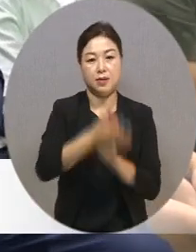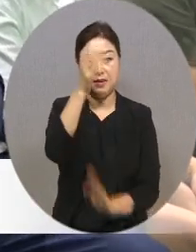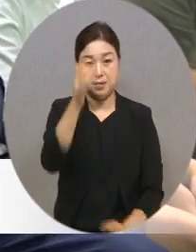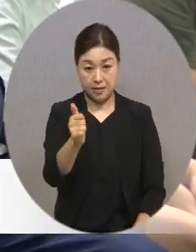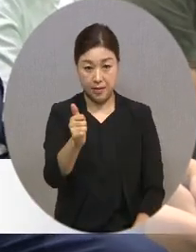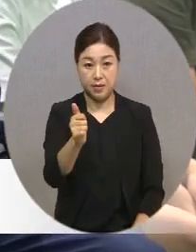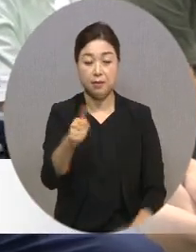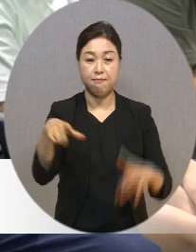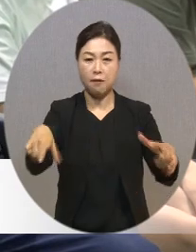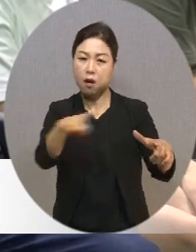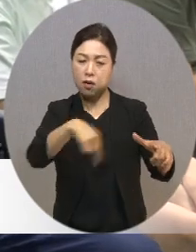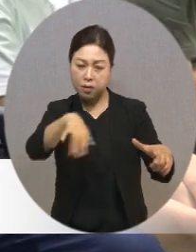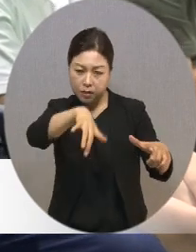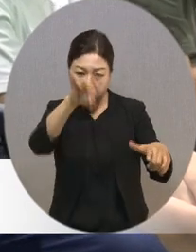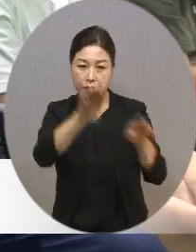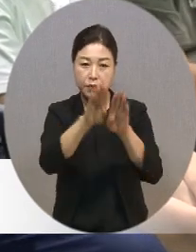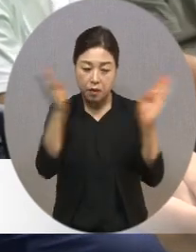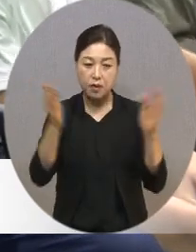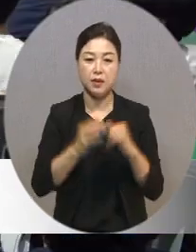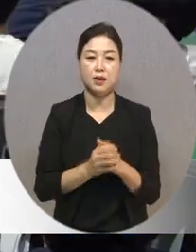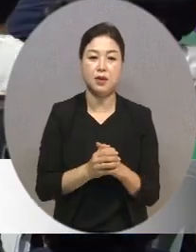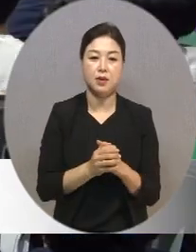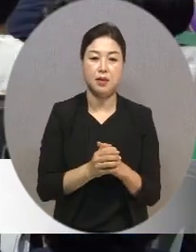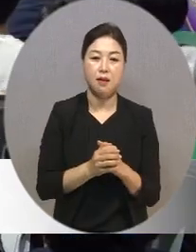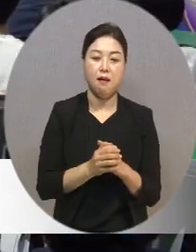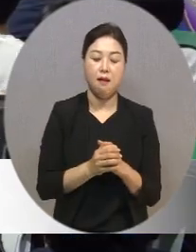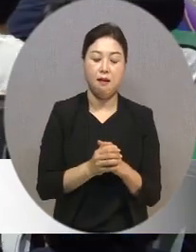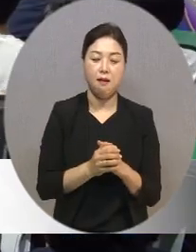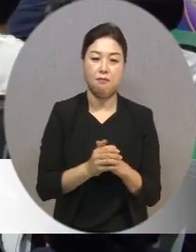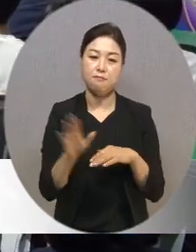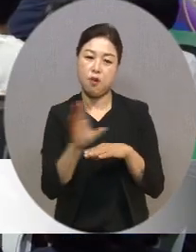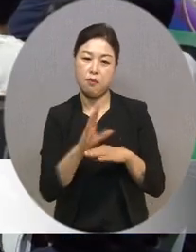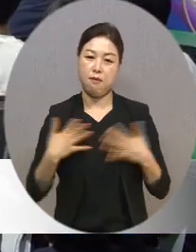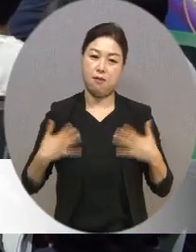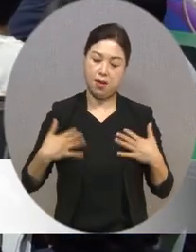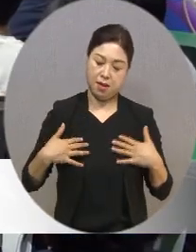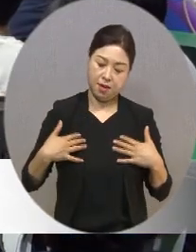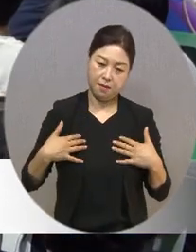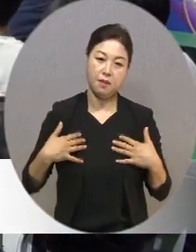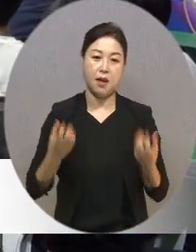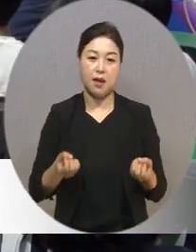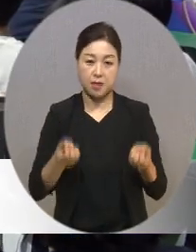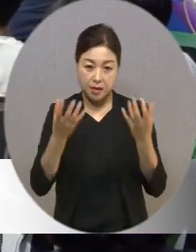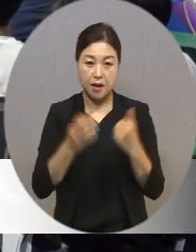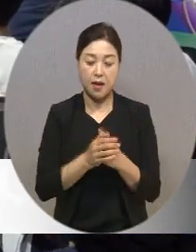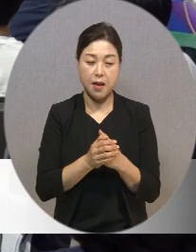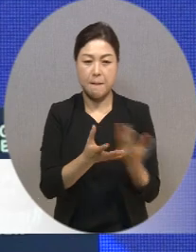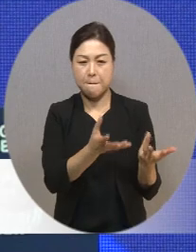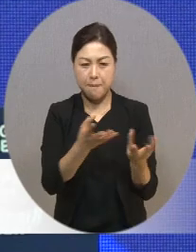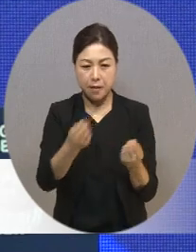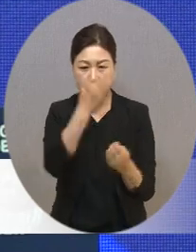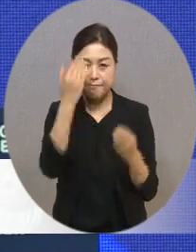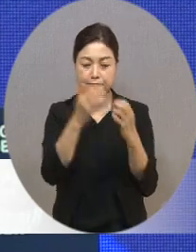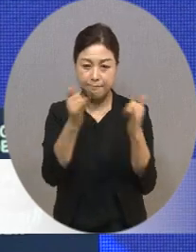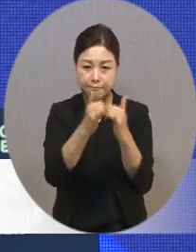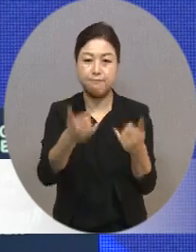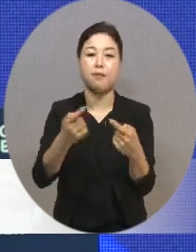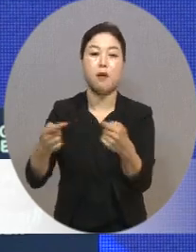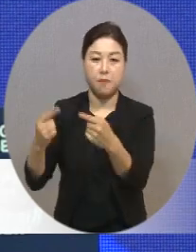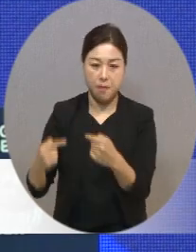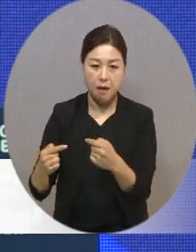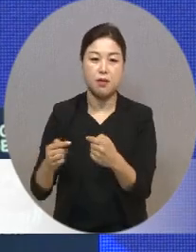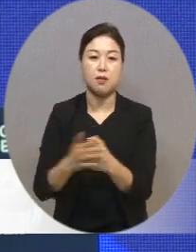광양시에서 처음으로 개최하는 e스포츠 대회에 많은 청소년이 참여해 대회의 의미가 크다며